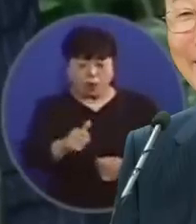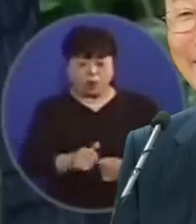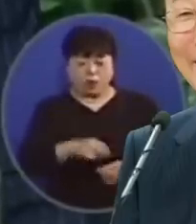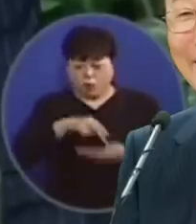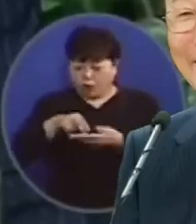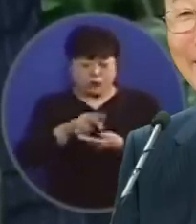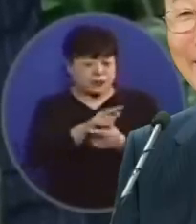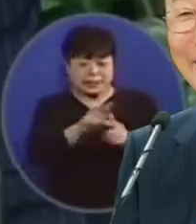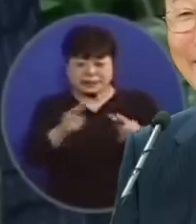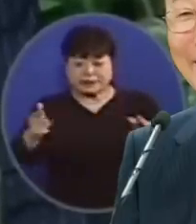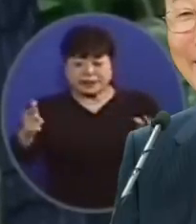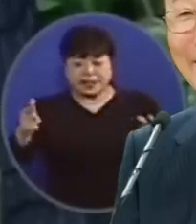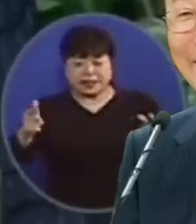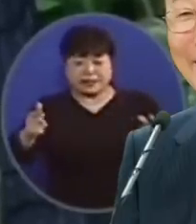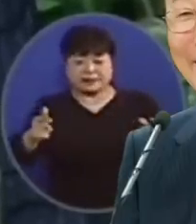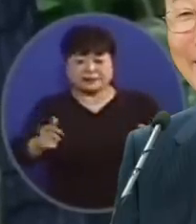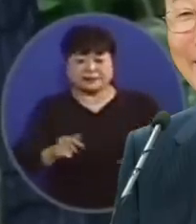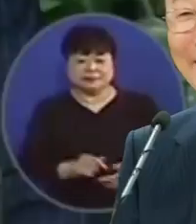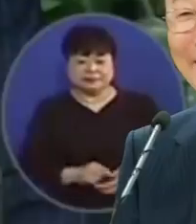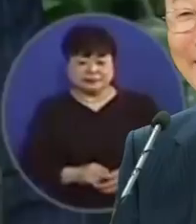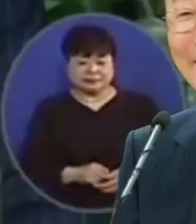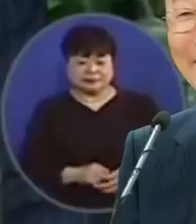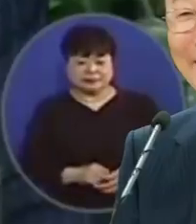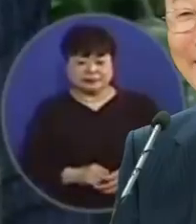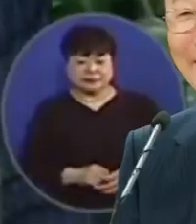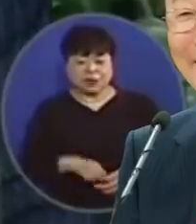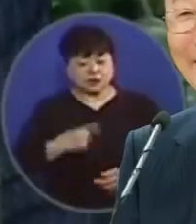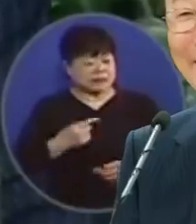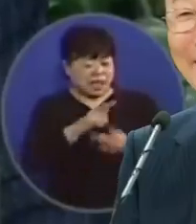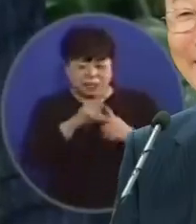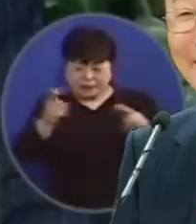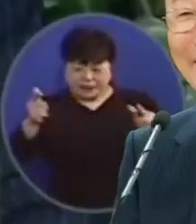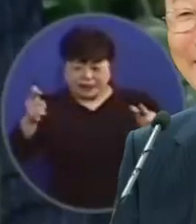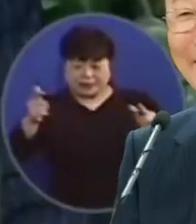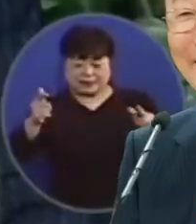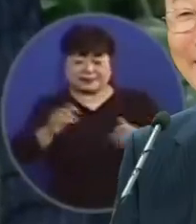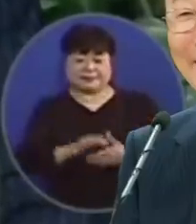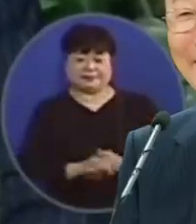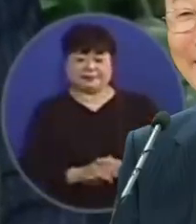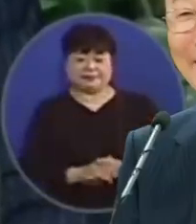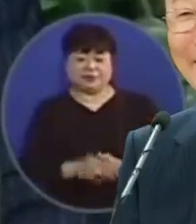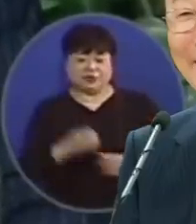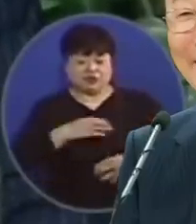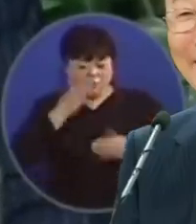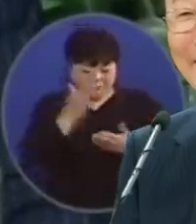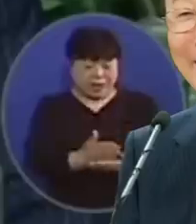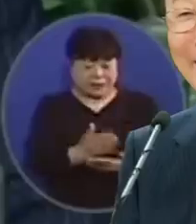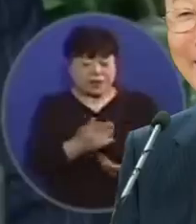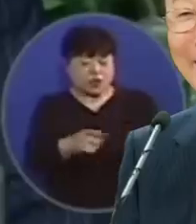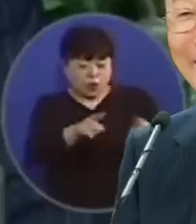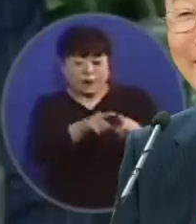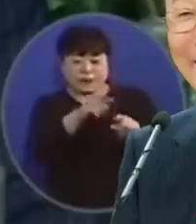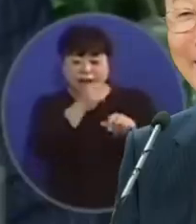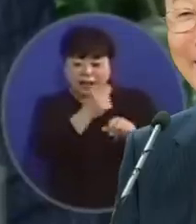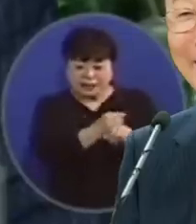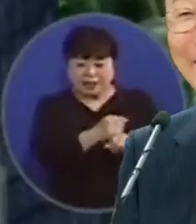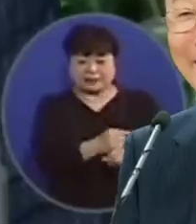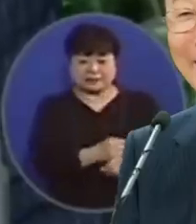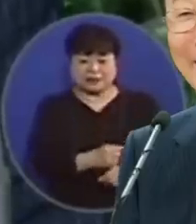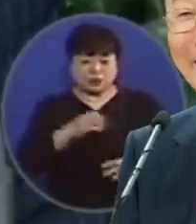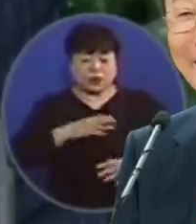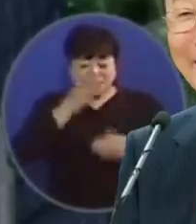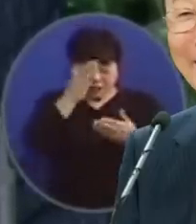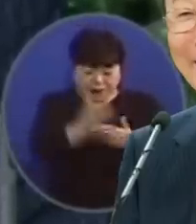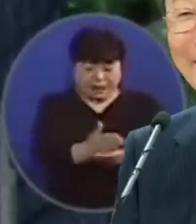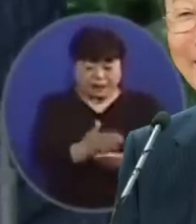외롭지 않습니다. 버림받지 않았습니다. 혼자 있지 않습니다. 두려워 말라, 내가 너와 함께함이라.